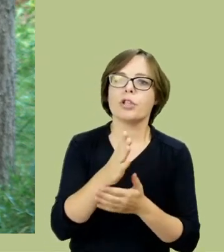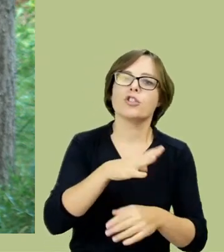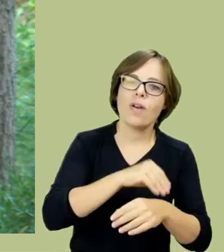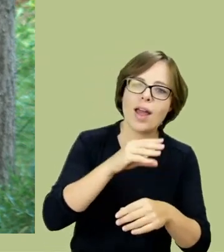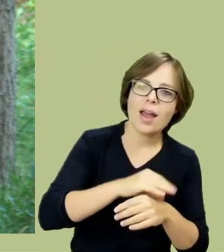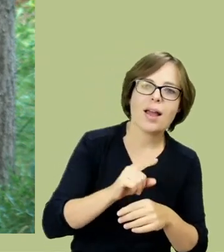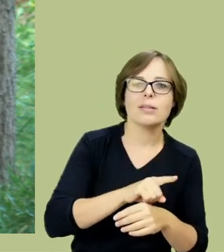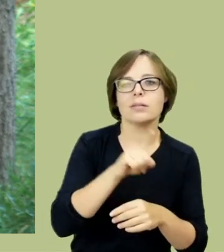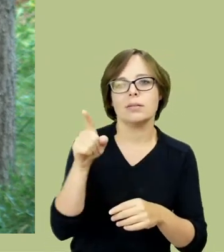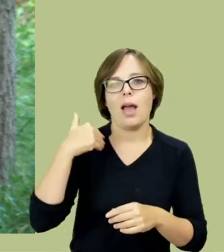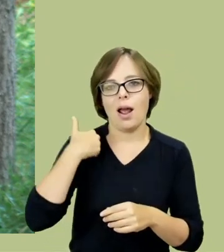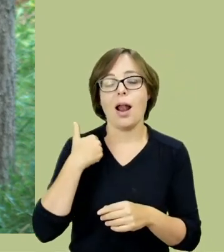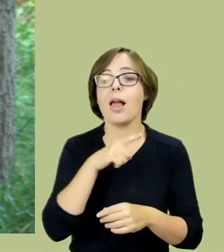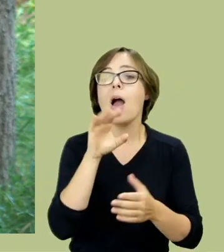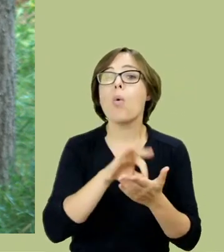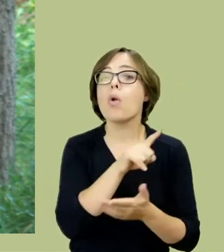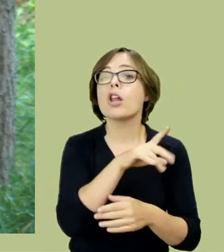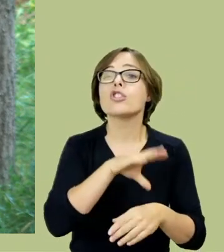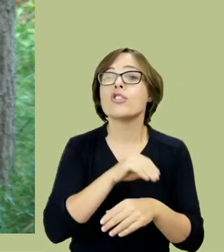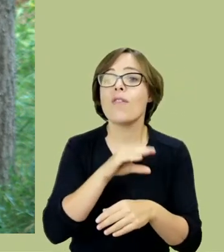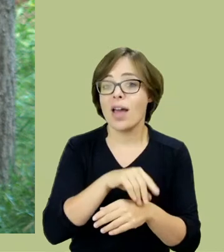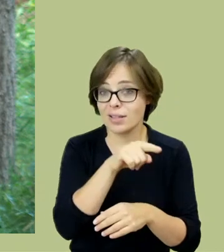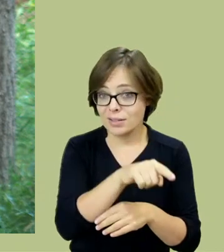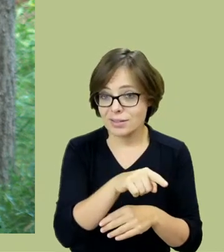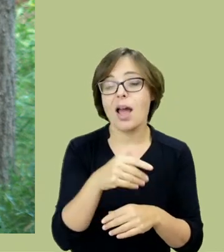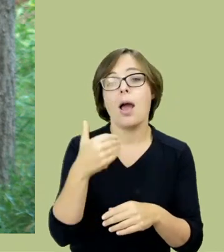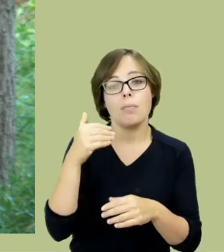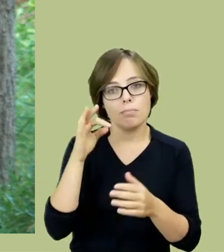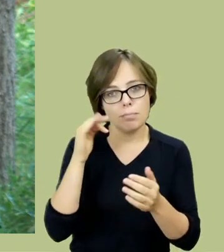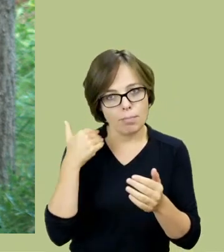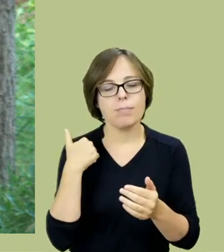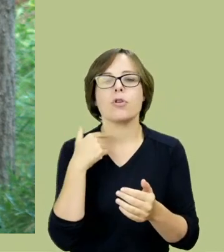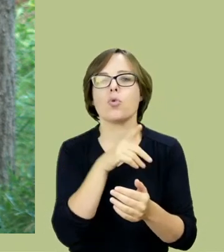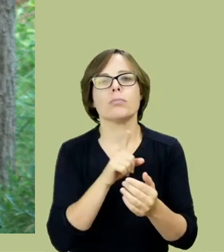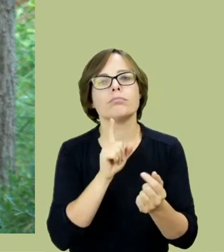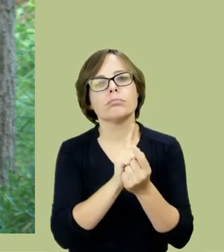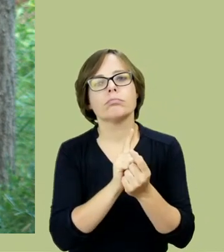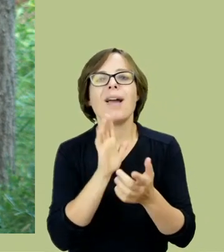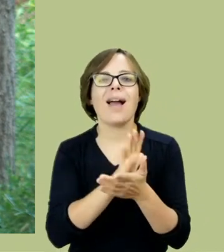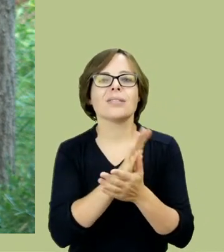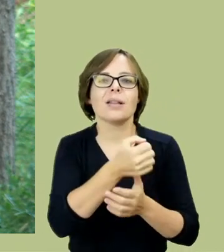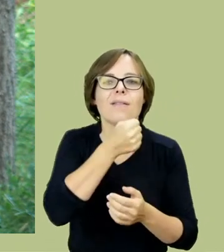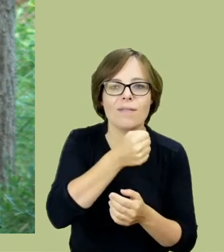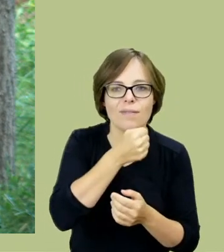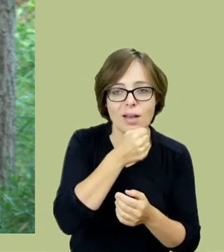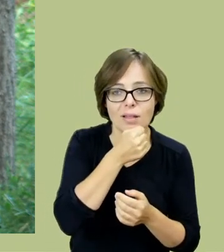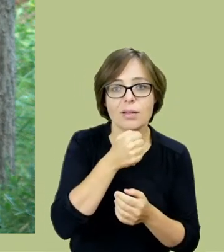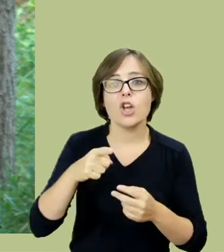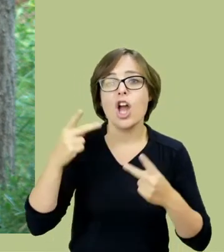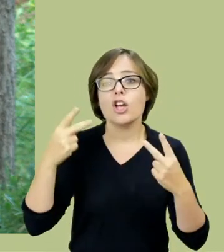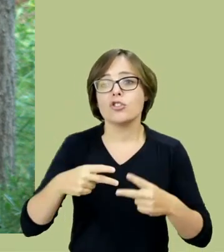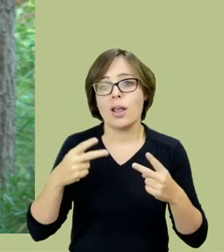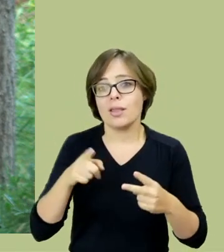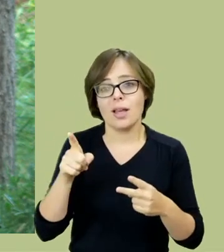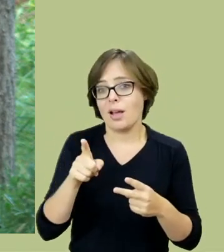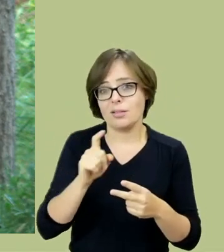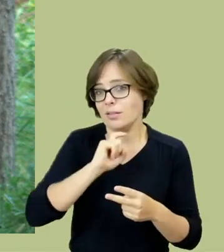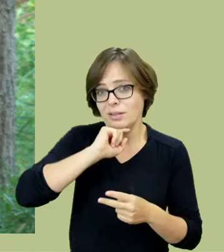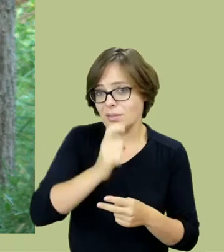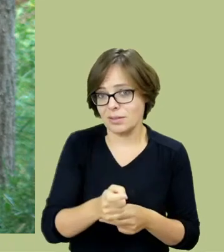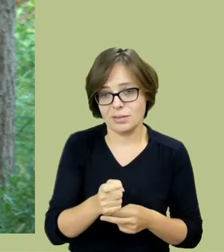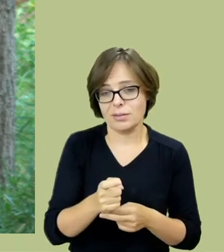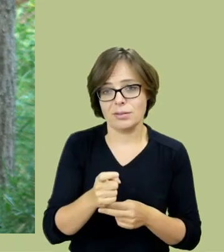w Szwecji udzielała wywiadu tamtejszej gazecie, to po prostu dziennikarze nie mogli uwierzyć, że w